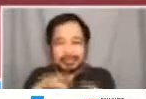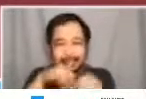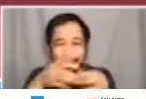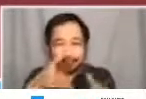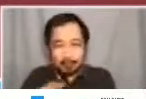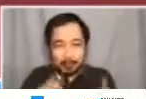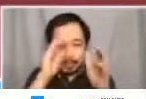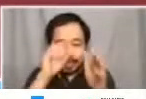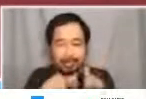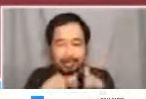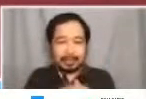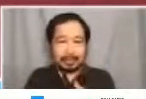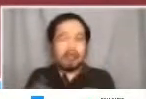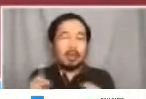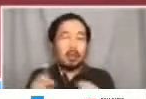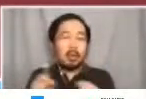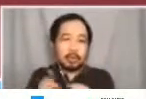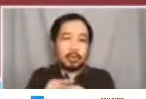Lanusa.